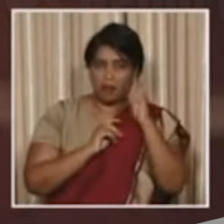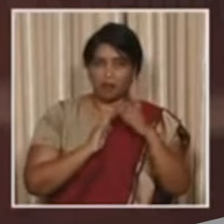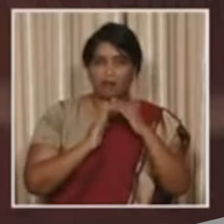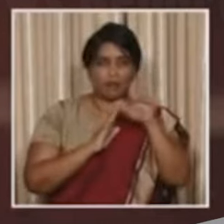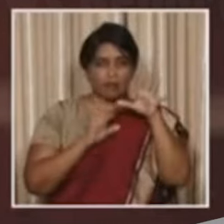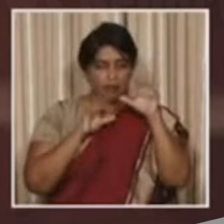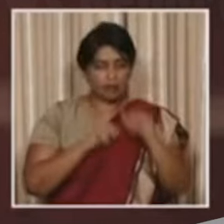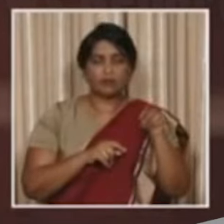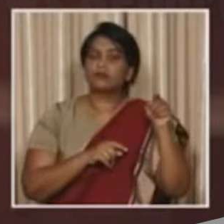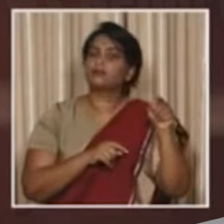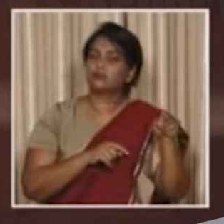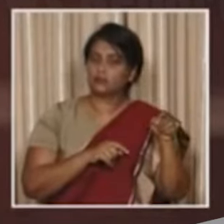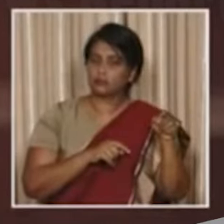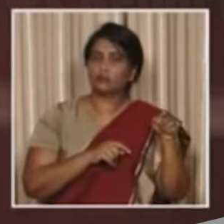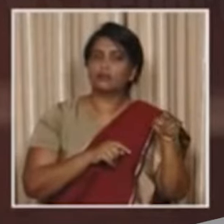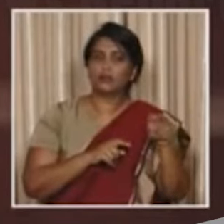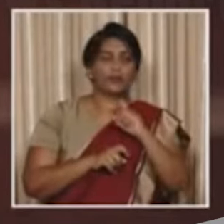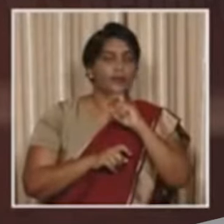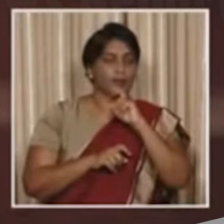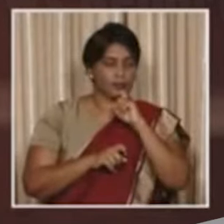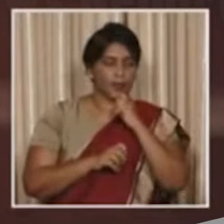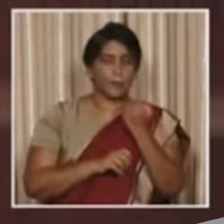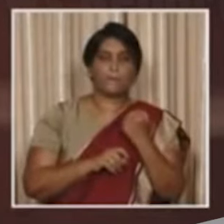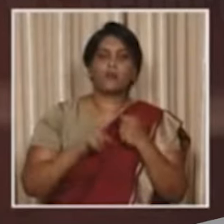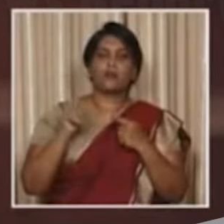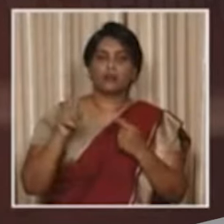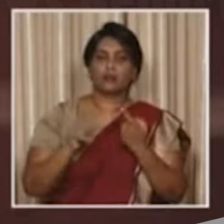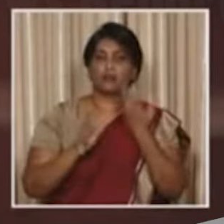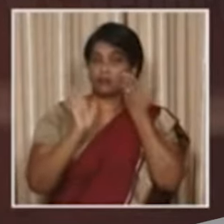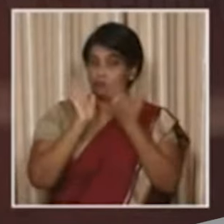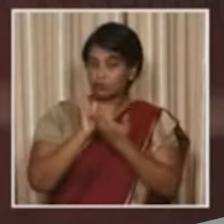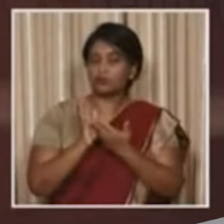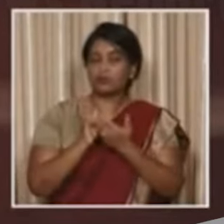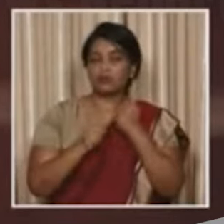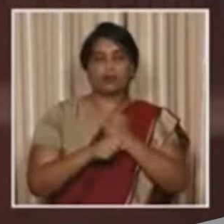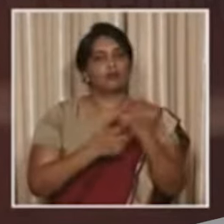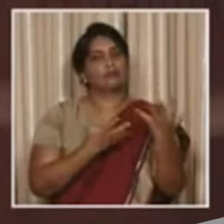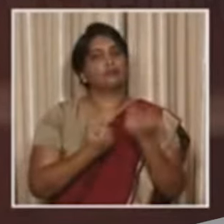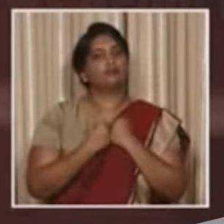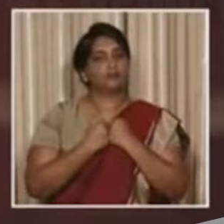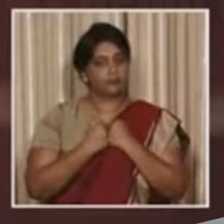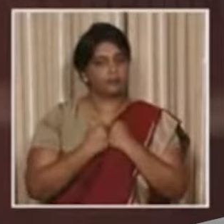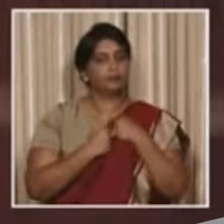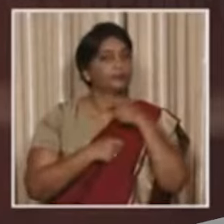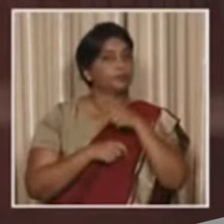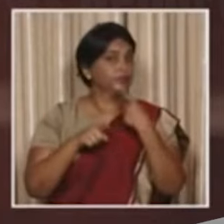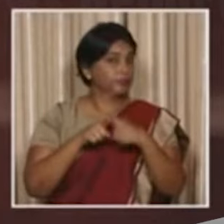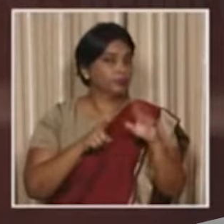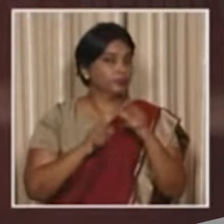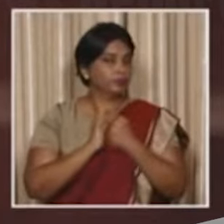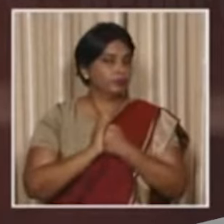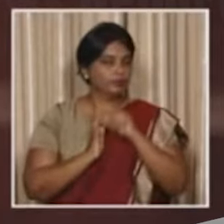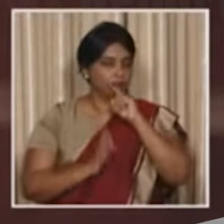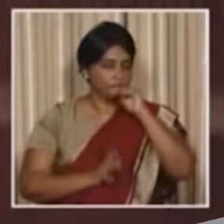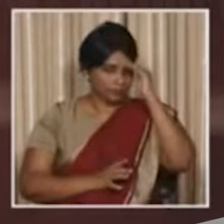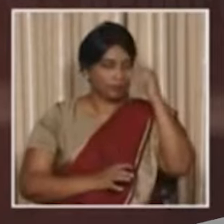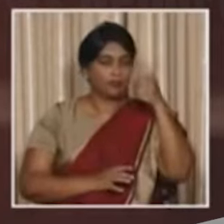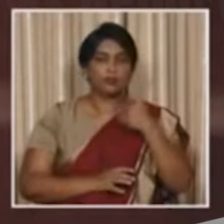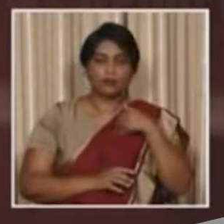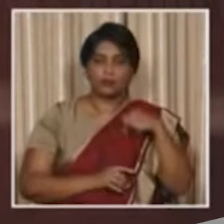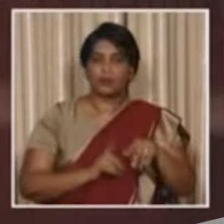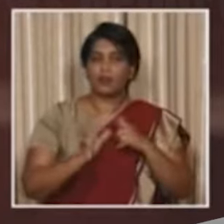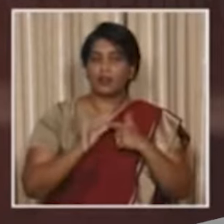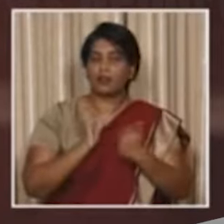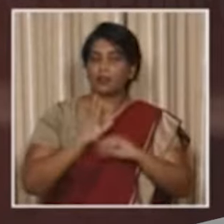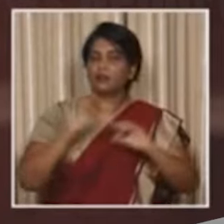අත්පත් කරගෙන තියෙනවා නම් අධිකරණයට බලය තියෙනවා. ඒක ඔප්පු කරපොම ඒව රාජසන්තක කරන්නේ. ඒ විතරක් නෙවෙයි ගරු කතානායකතුමනි අපි මේ පනතට